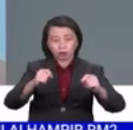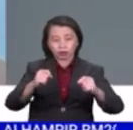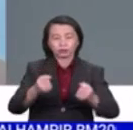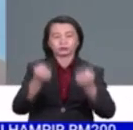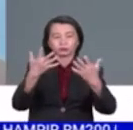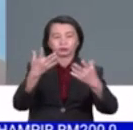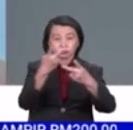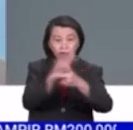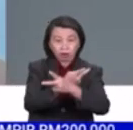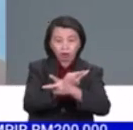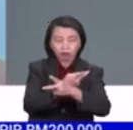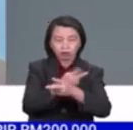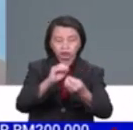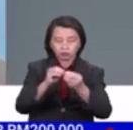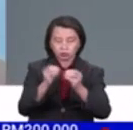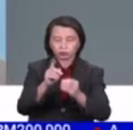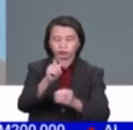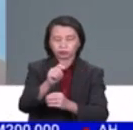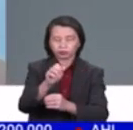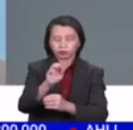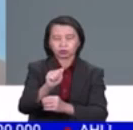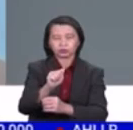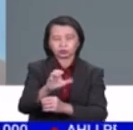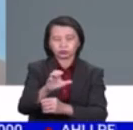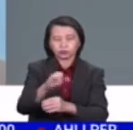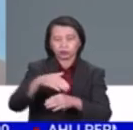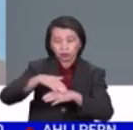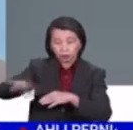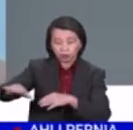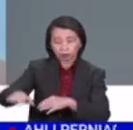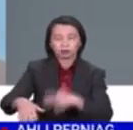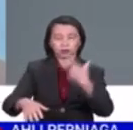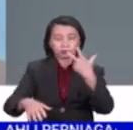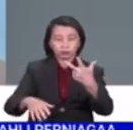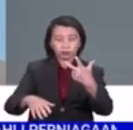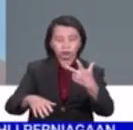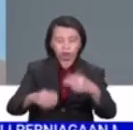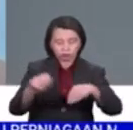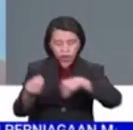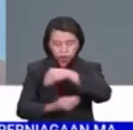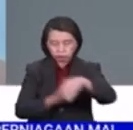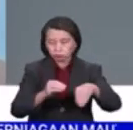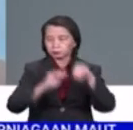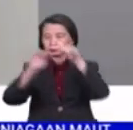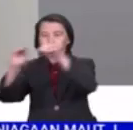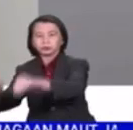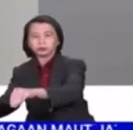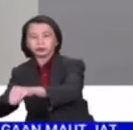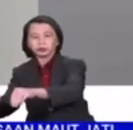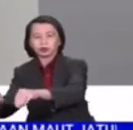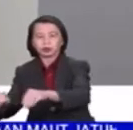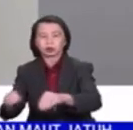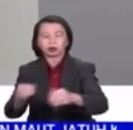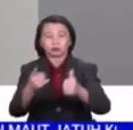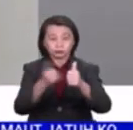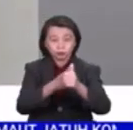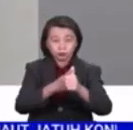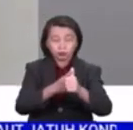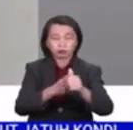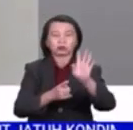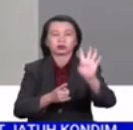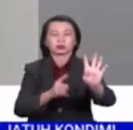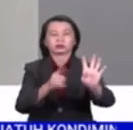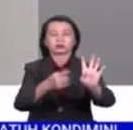Sebanyak 6 kali nombor TAC dihantar dan 3 daripadanya berjaya dipindahkan transaksi di mana pemindahan pertama sebanyak